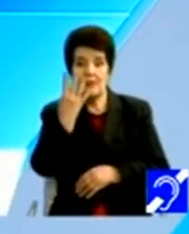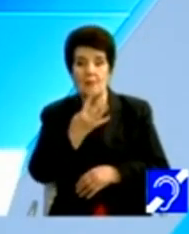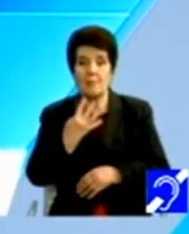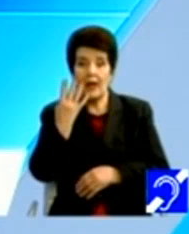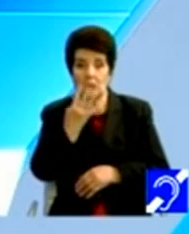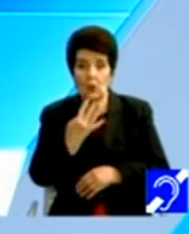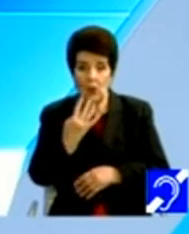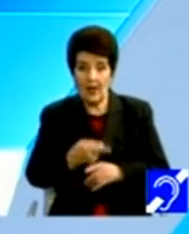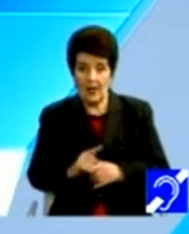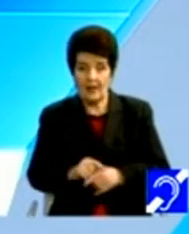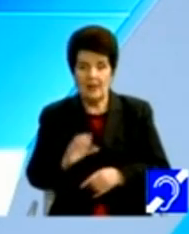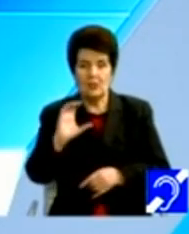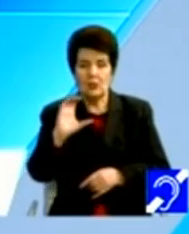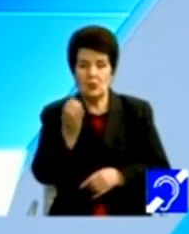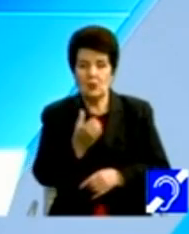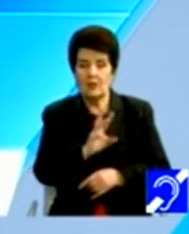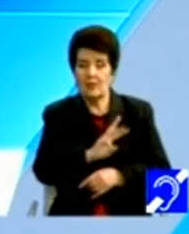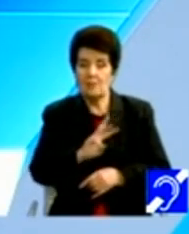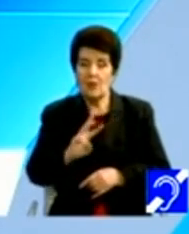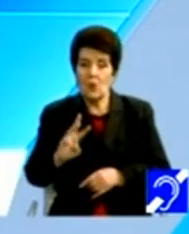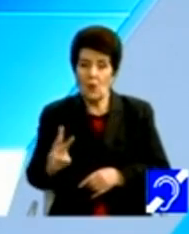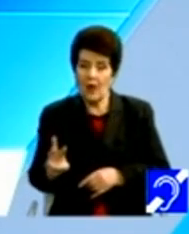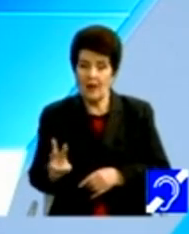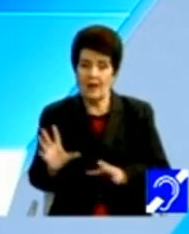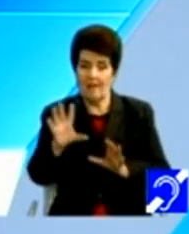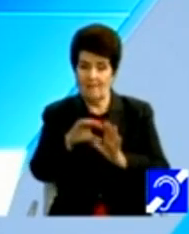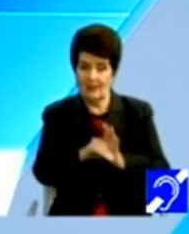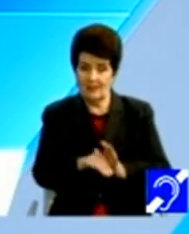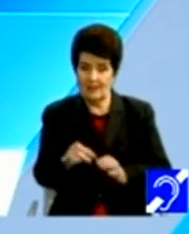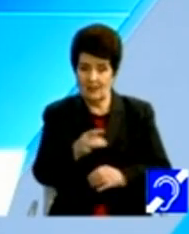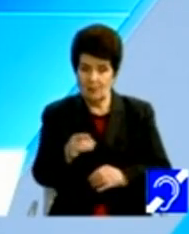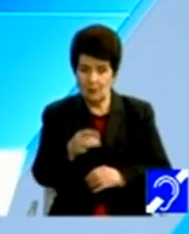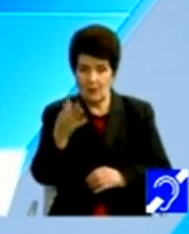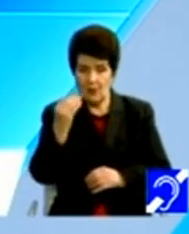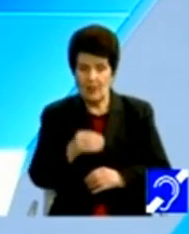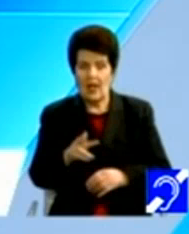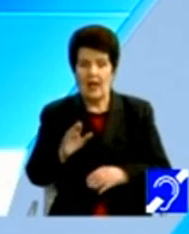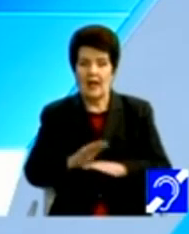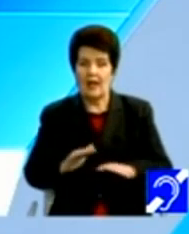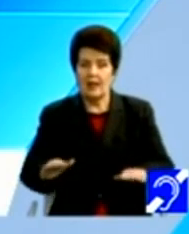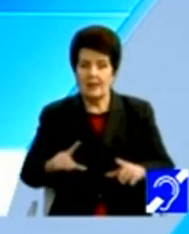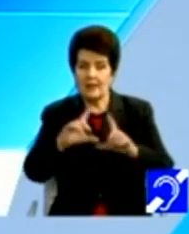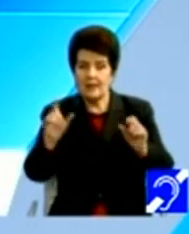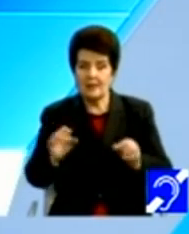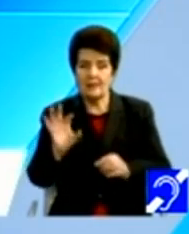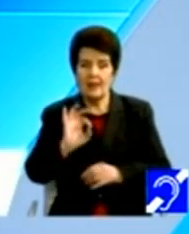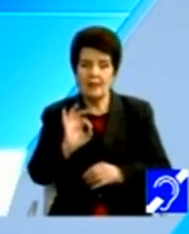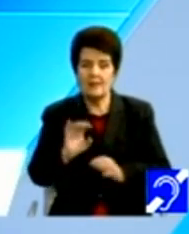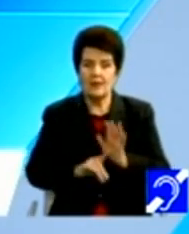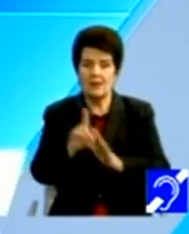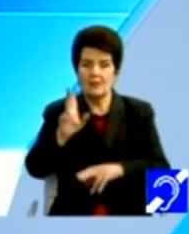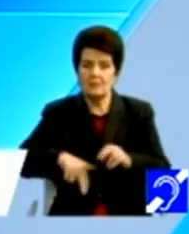care a investit sute de milioane în Republica Moldova, care a construit grădinițe, sate de la zero, țara care